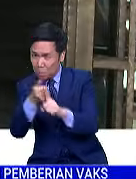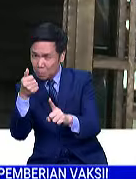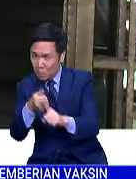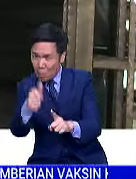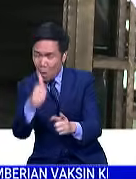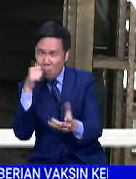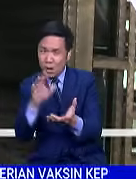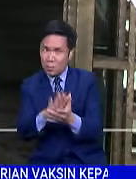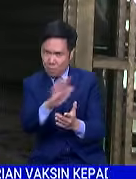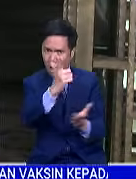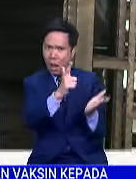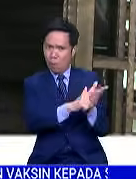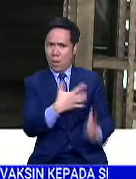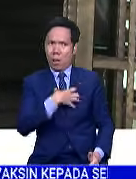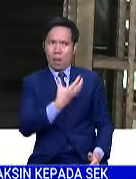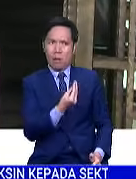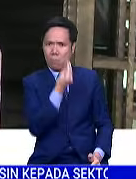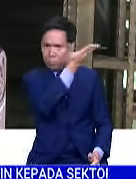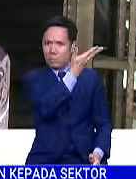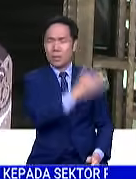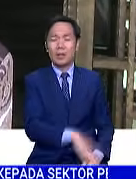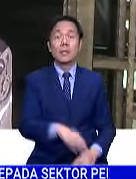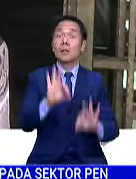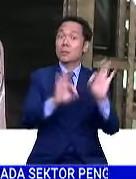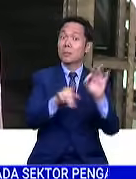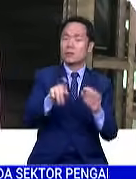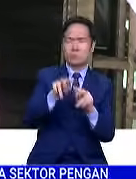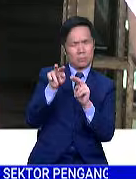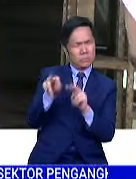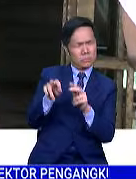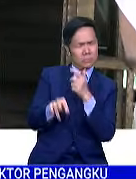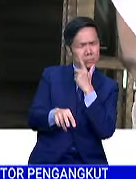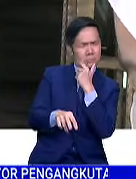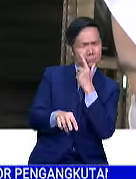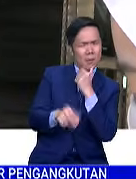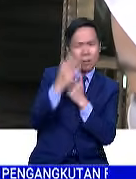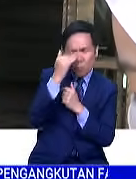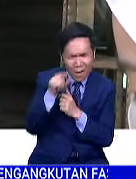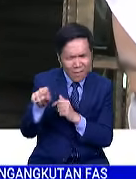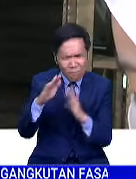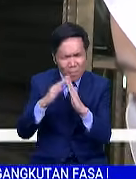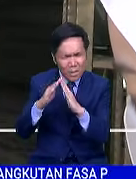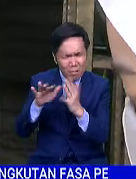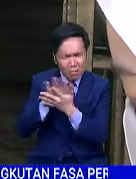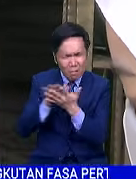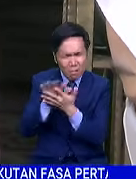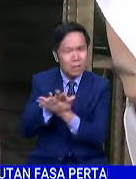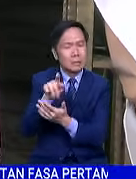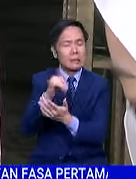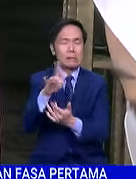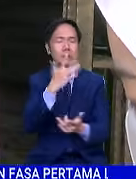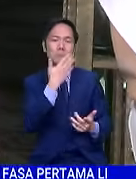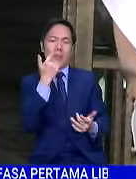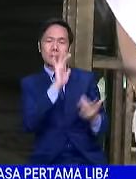Ya, sekiranya kita ada sesuatu yang mencurigakan, maka bolehlah ya untuk kita berhubung dengan pihak-pihak